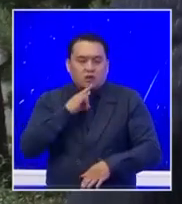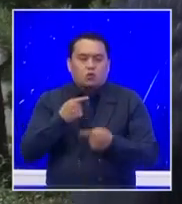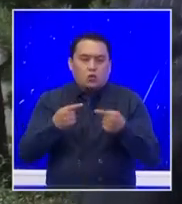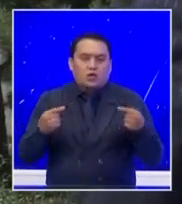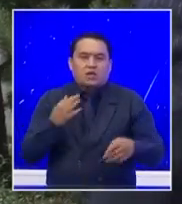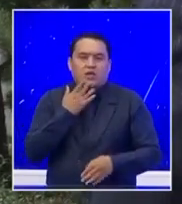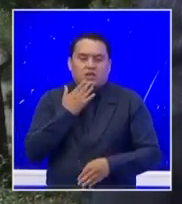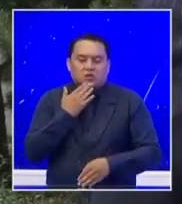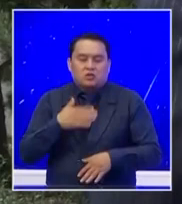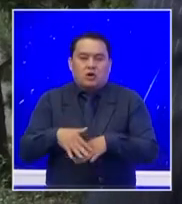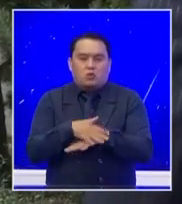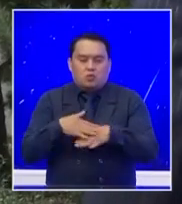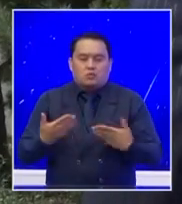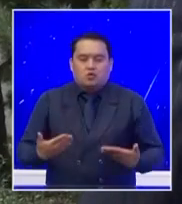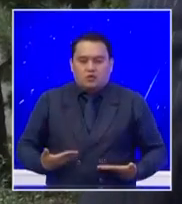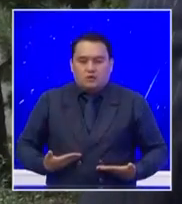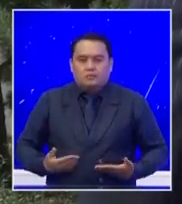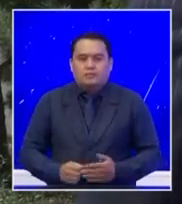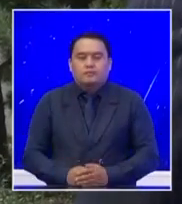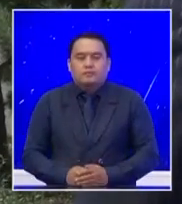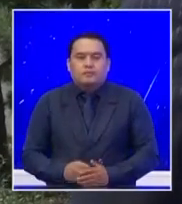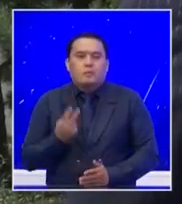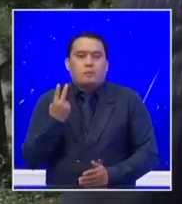для всех народов, которые проживают в ней.